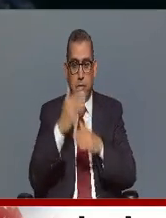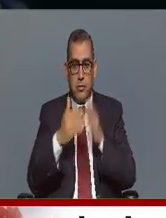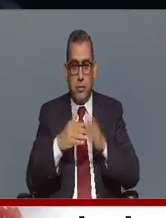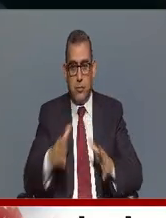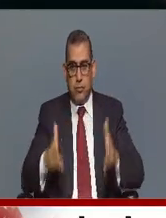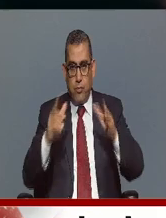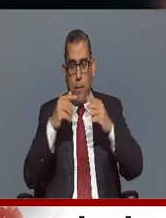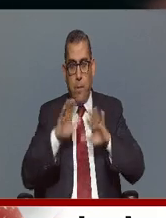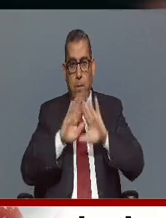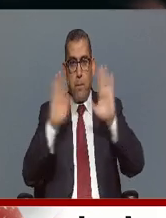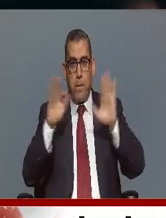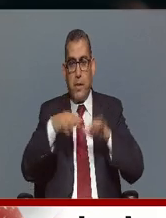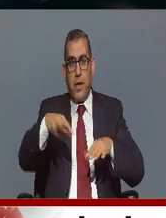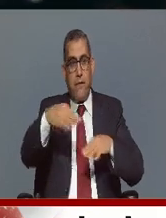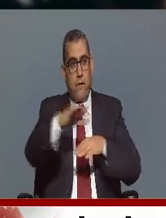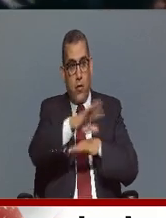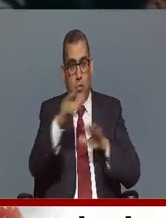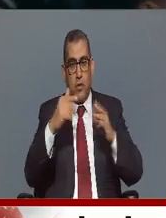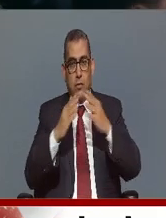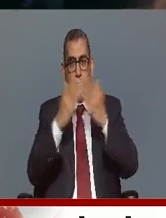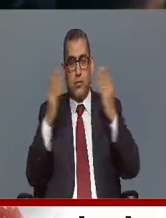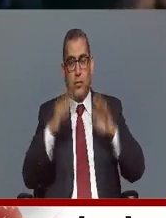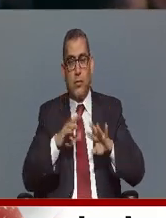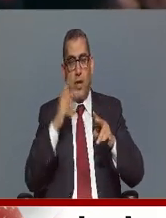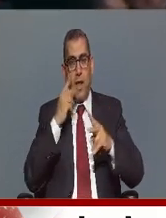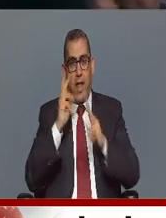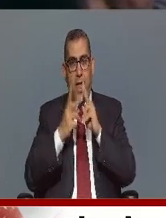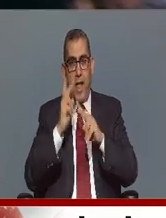الساحة بتاعت القرية وتقدم